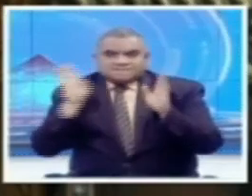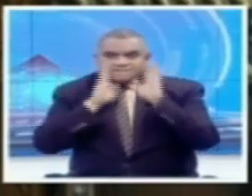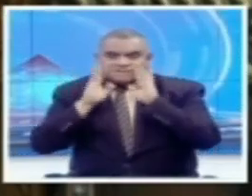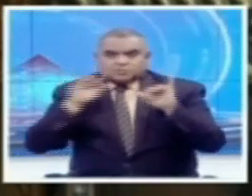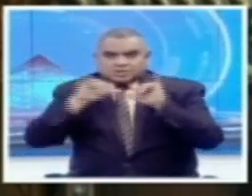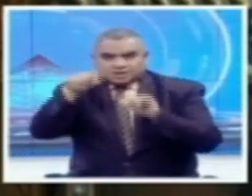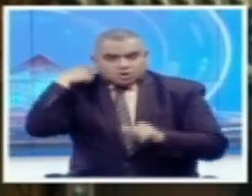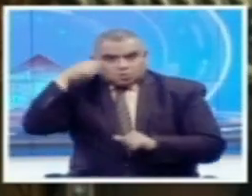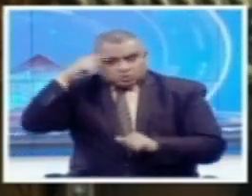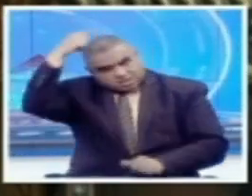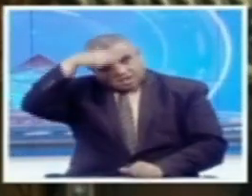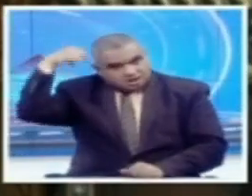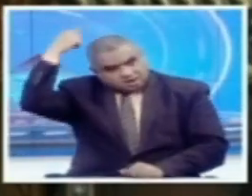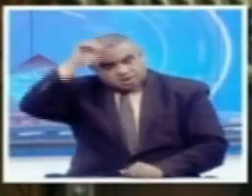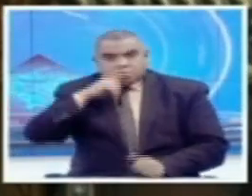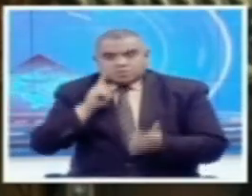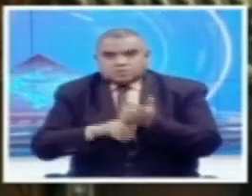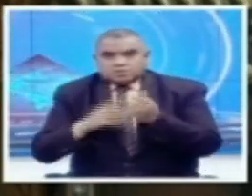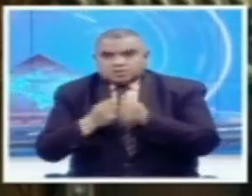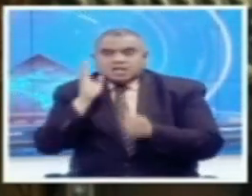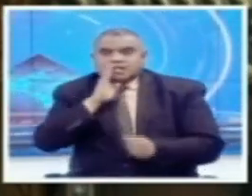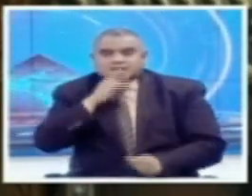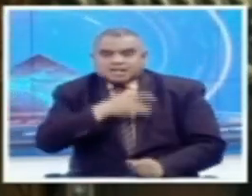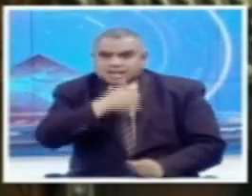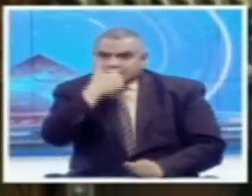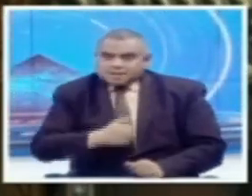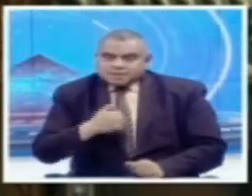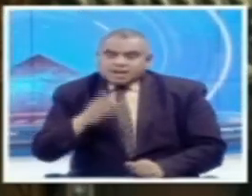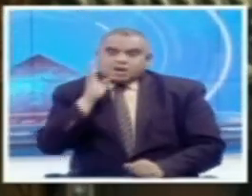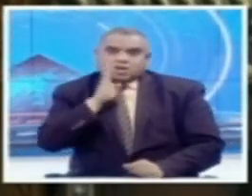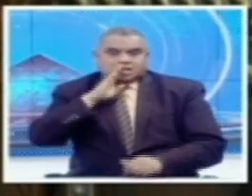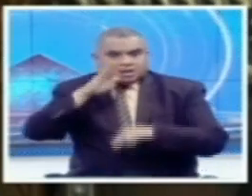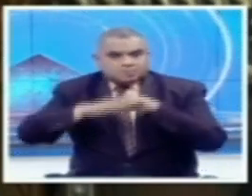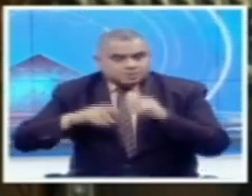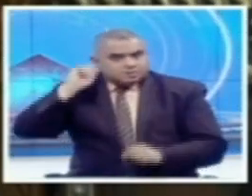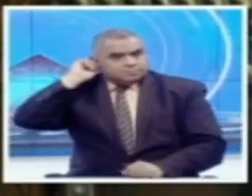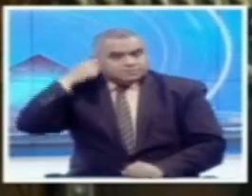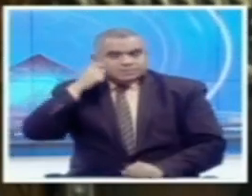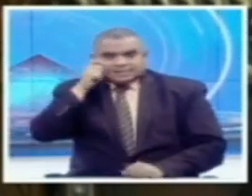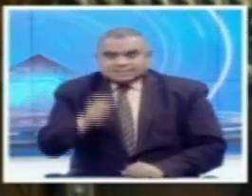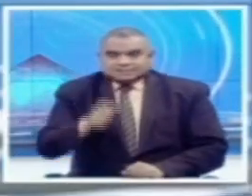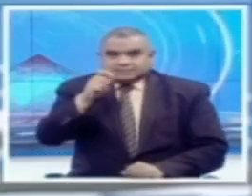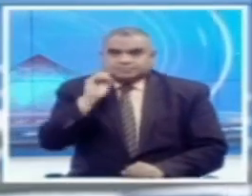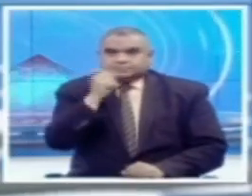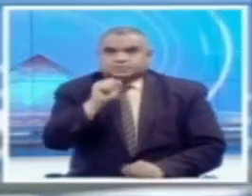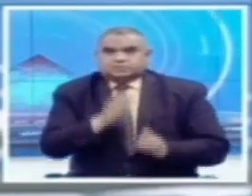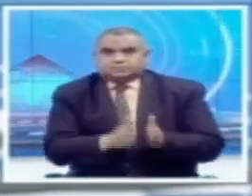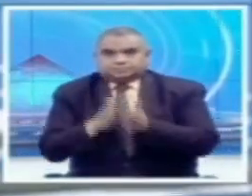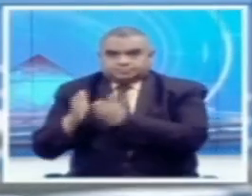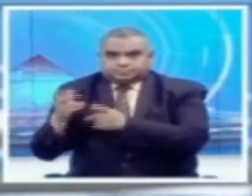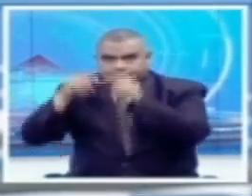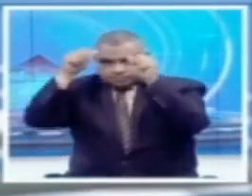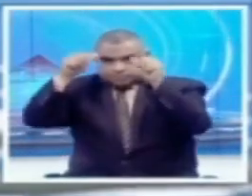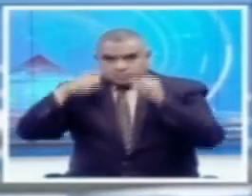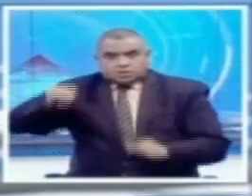الوزارة، مركزة على الجوانب الإيمانية والأخلاقية والإنسانية. كما